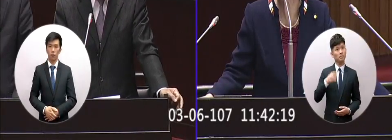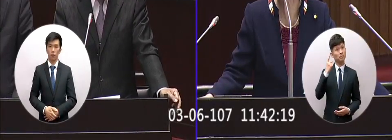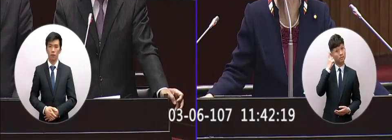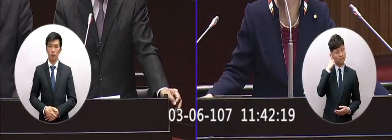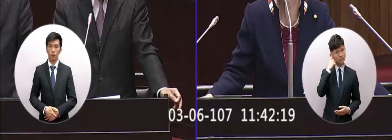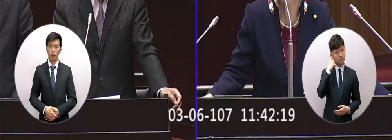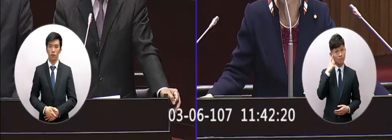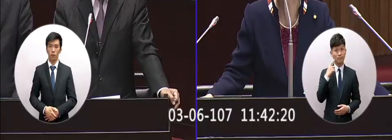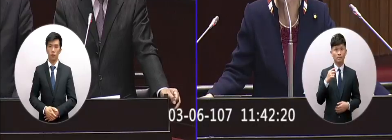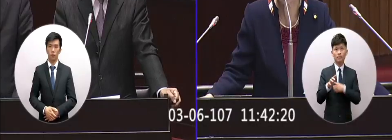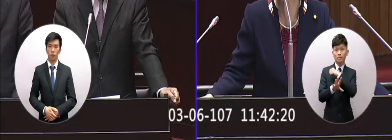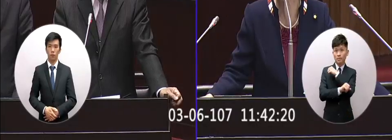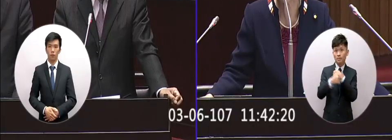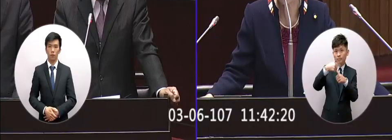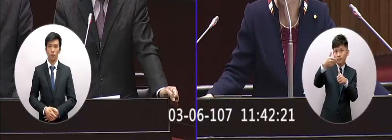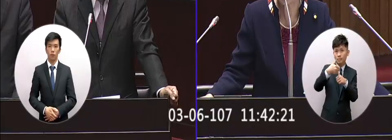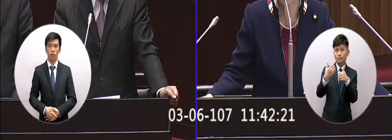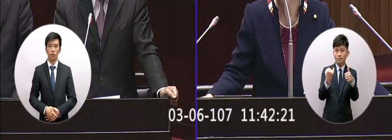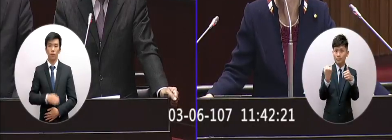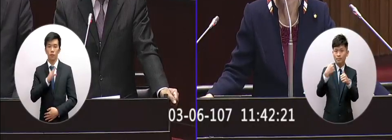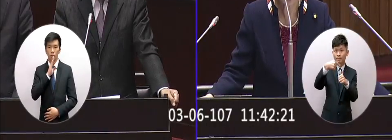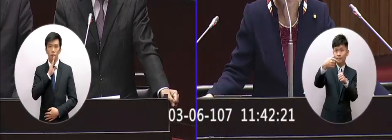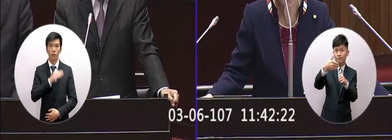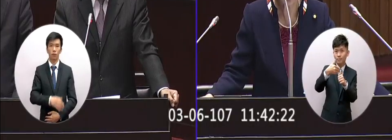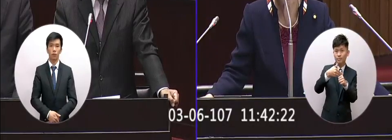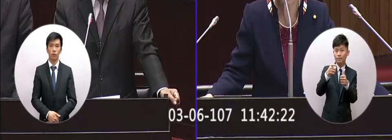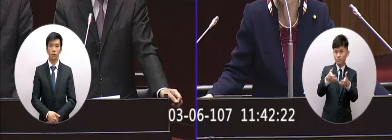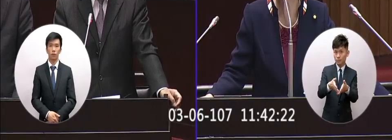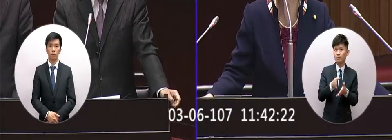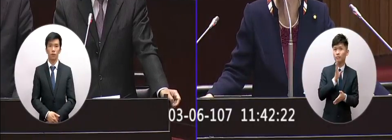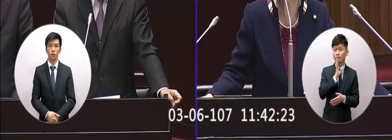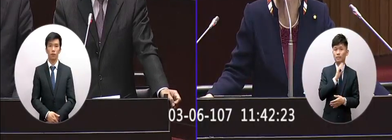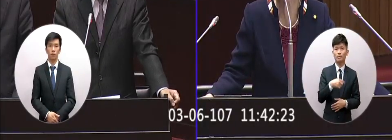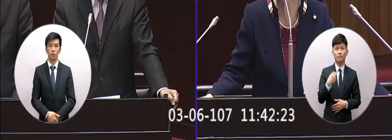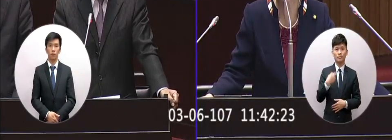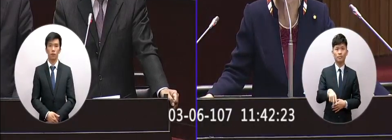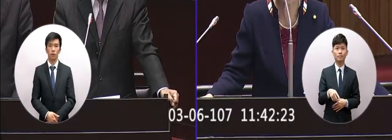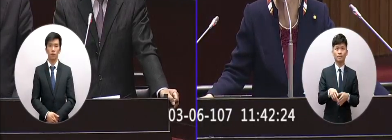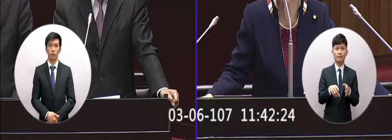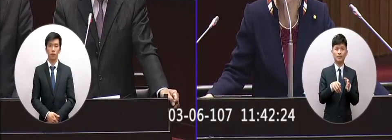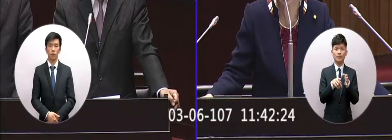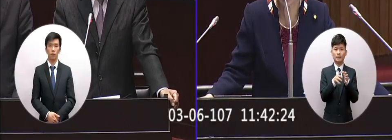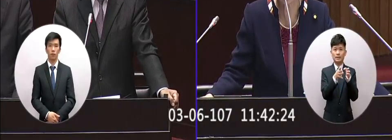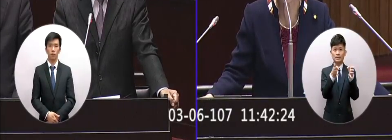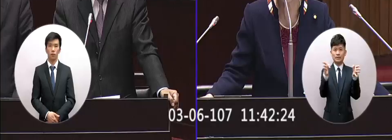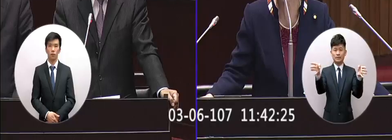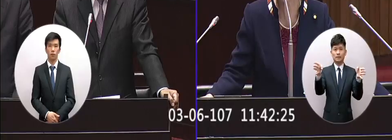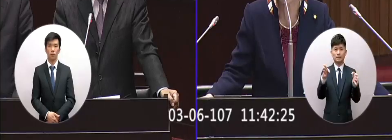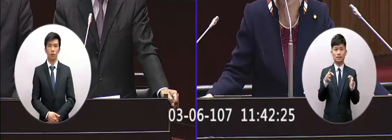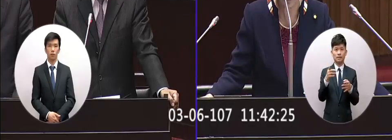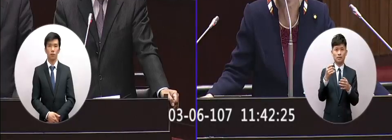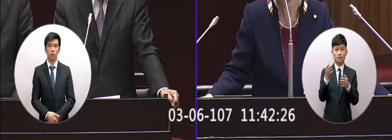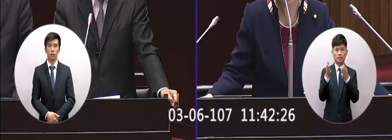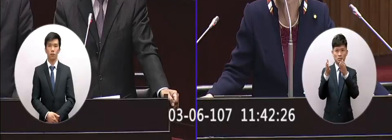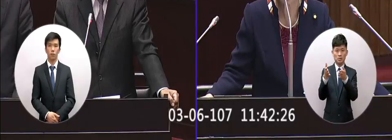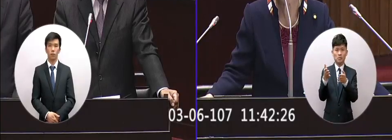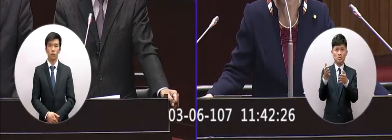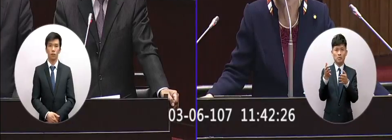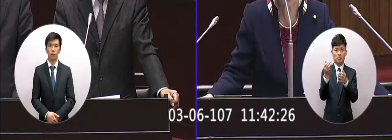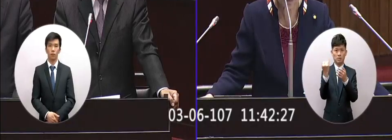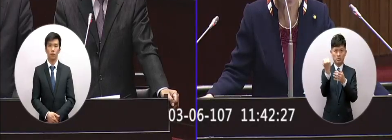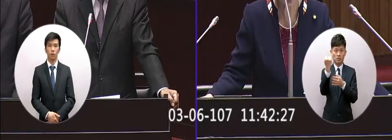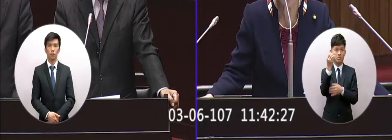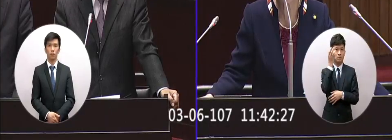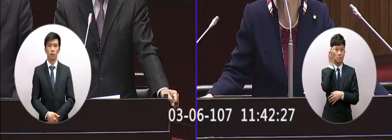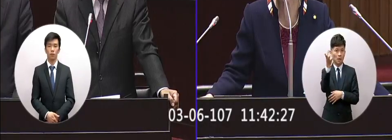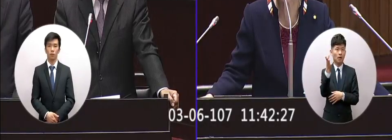平教育是教育部最重要的嘛，对不对？那这些的非常明显的，这有所谓的性别歧视的这些的字眼，公然把